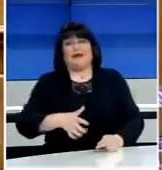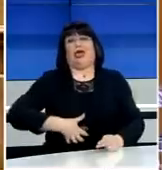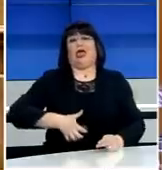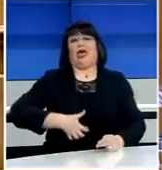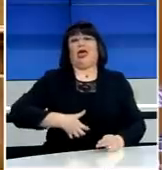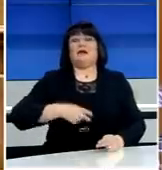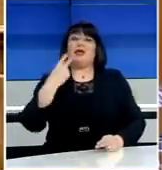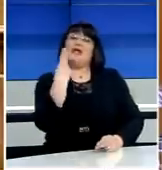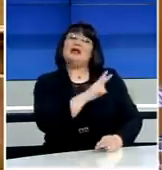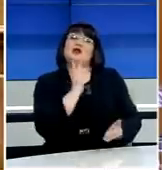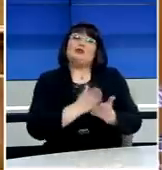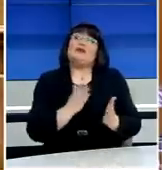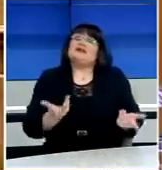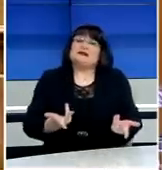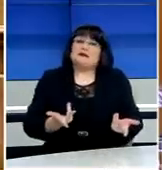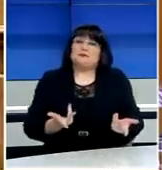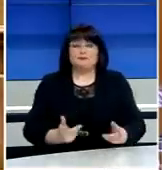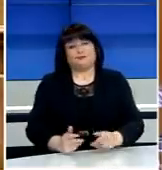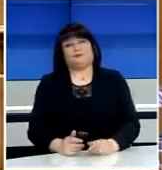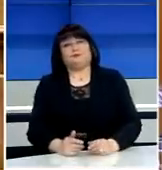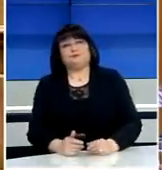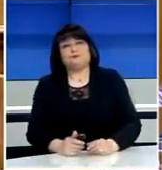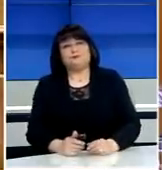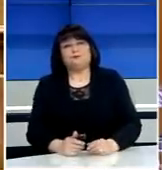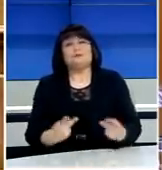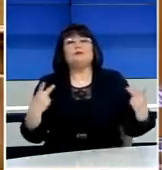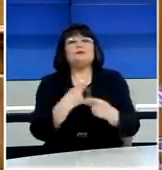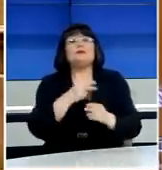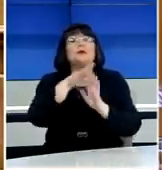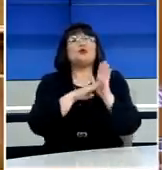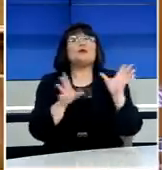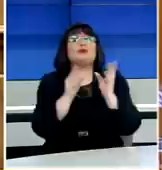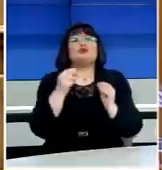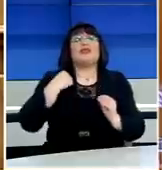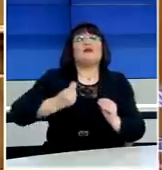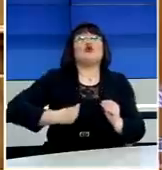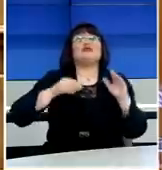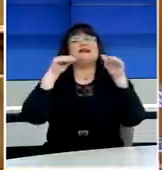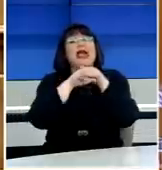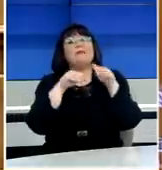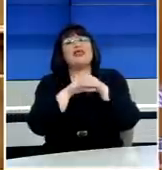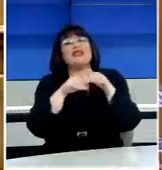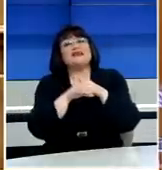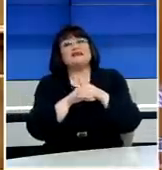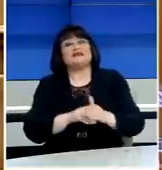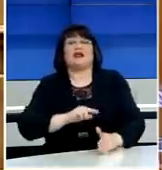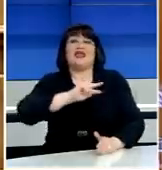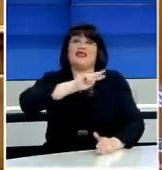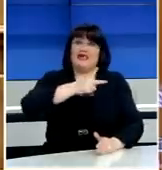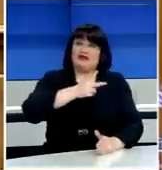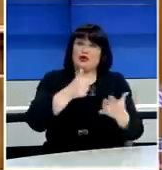Δική σας επίσης επιλογή ήταν να περικόψετε το πρόγραμμα δημοσίων επενδύσεων. Το δεύτερο εξάμεινο του